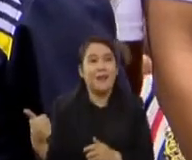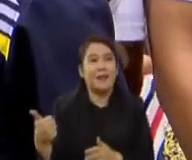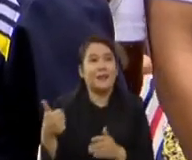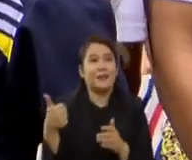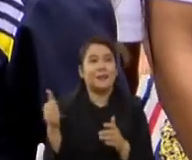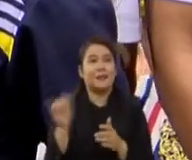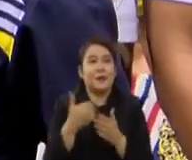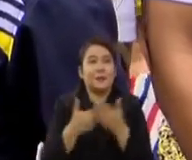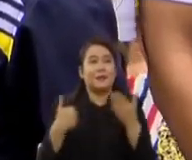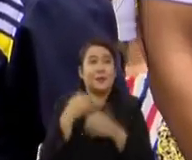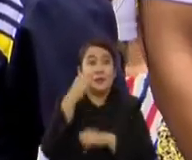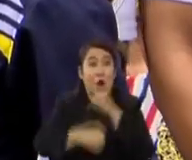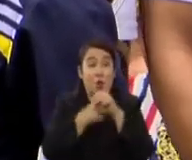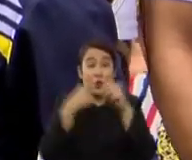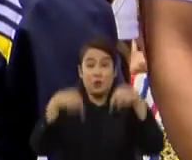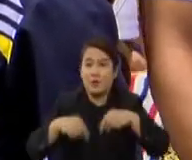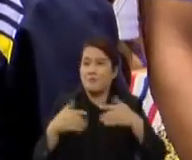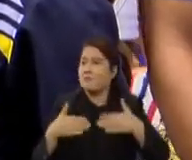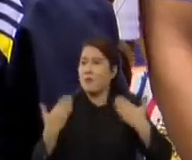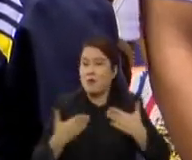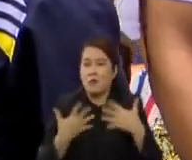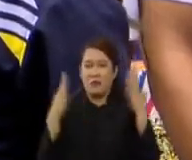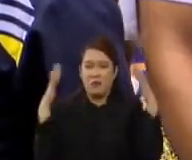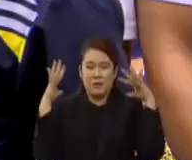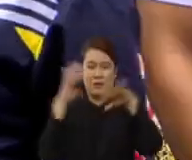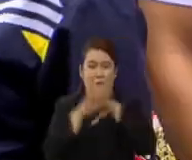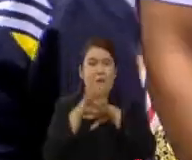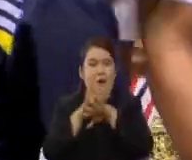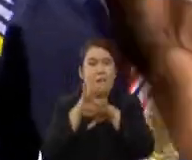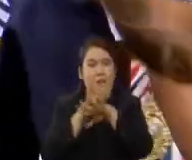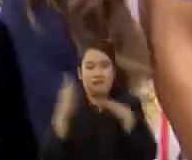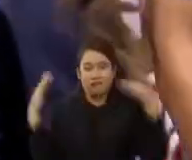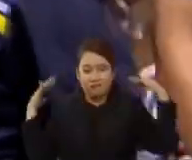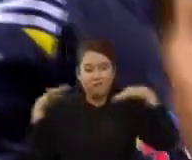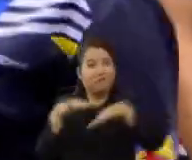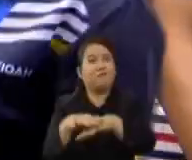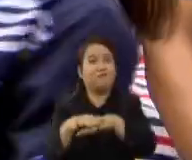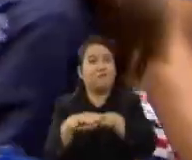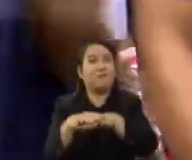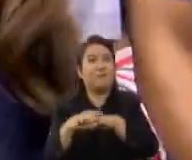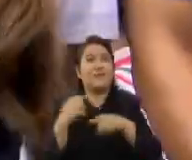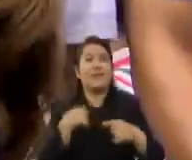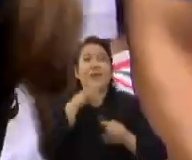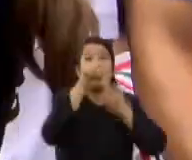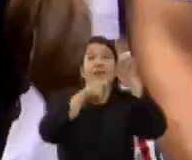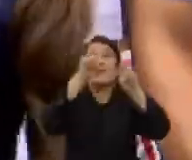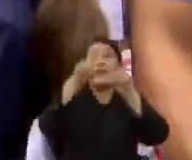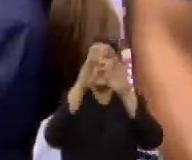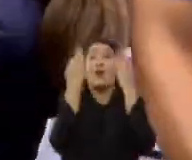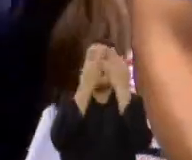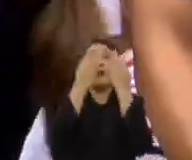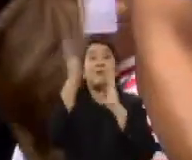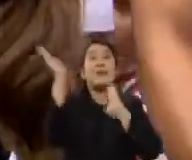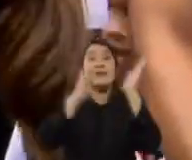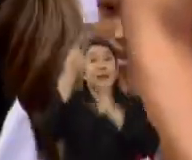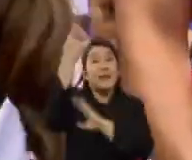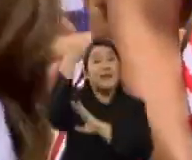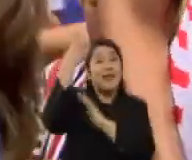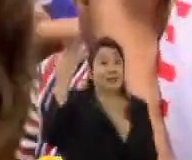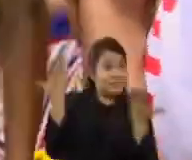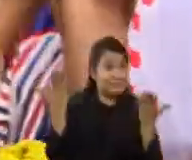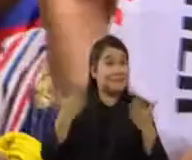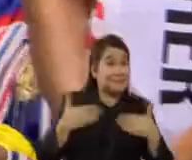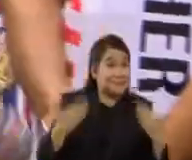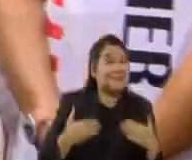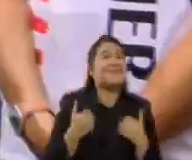Kali ini memang betul-betul amat meriah dengan terlalu ramai penonton yang akan ada. Saya nak tanya, keluarga Malaysia di belakang seronok ke tak seronok?